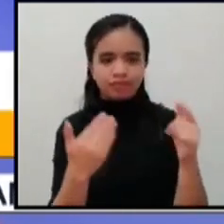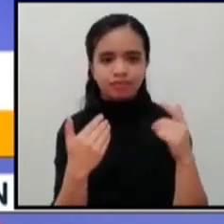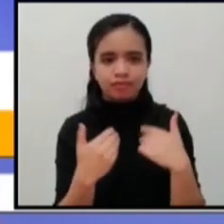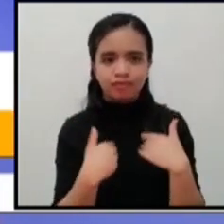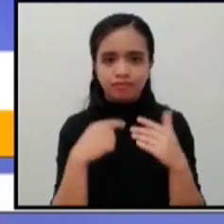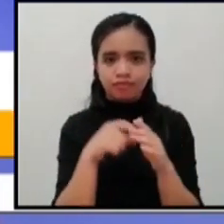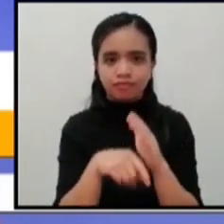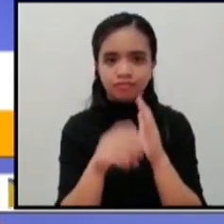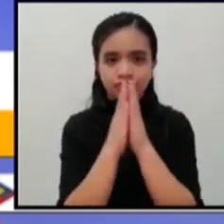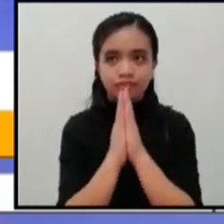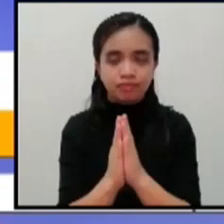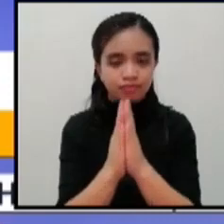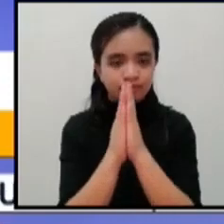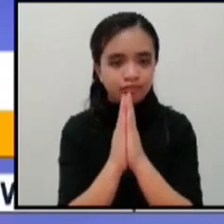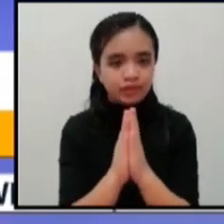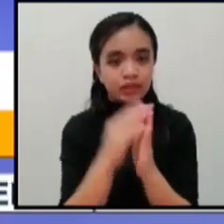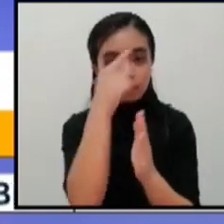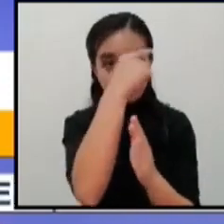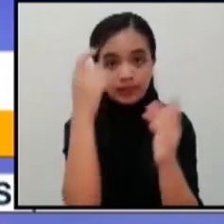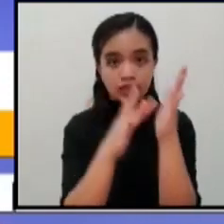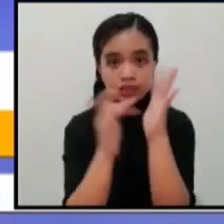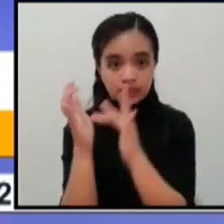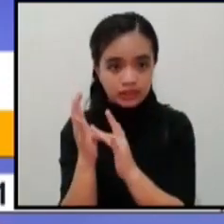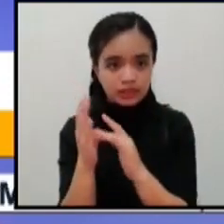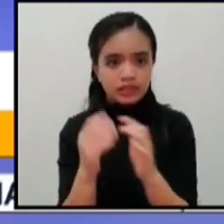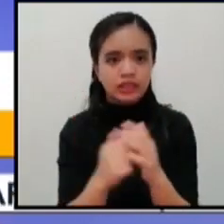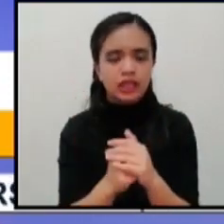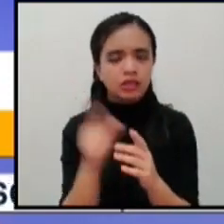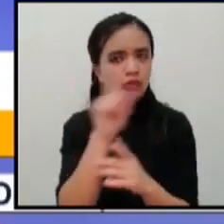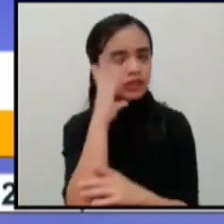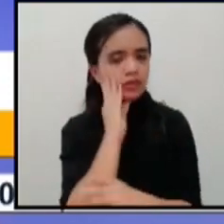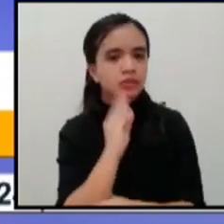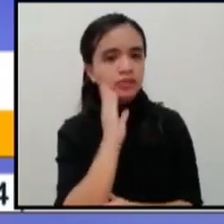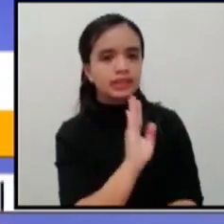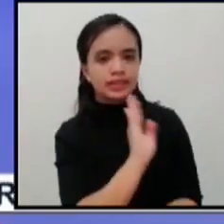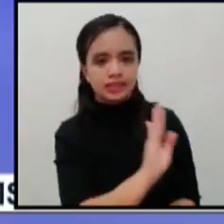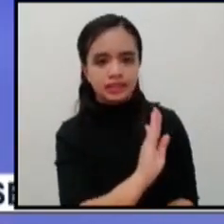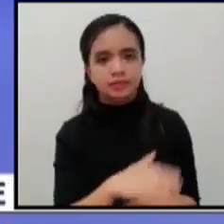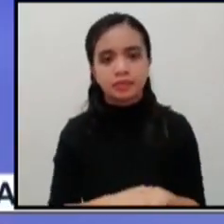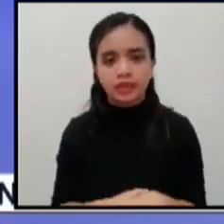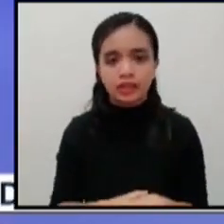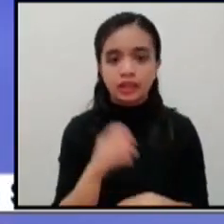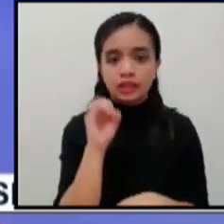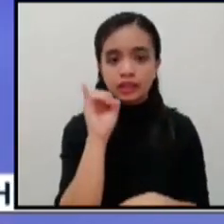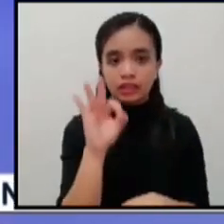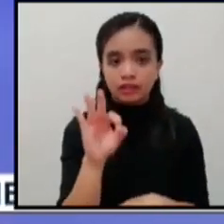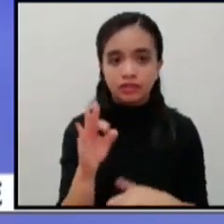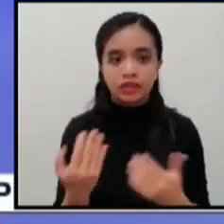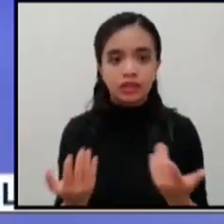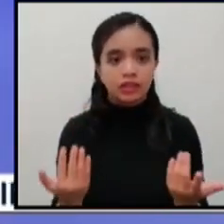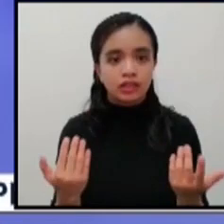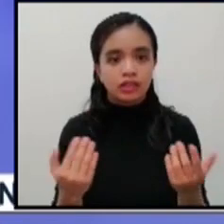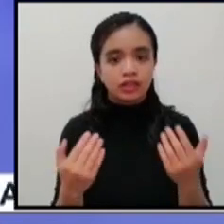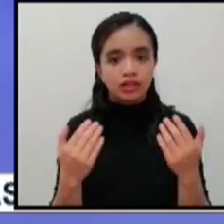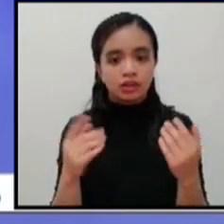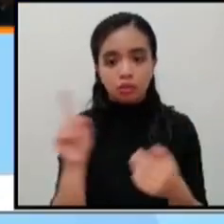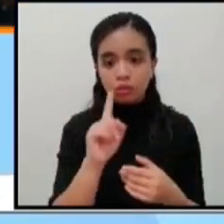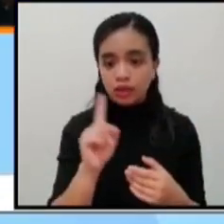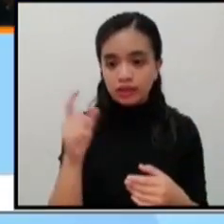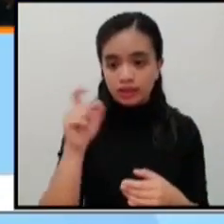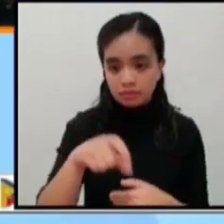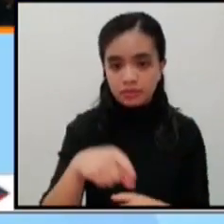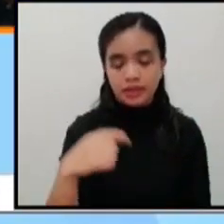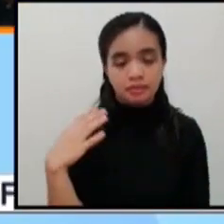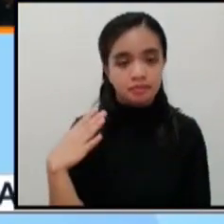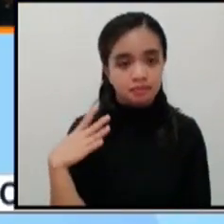kanyang paglalakbay sa kanyang pananampalataya. At kung merong mga talagang dapat abangan dito, siyempre yung content